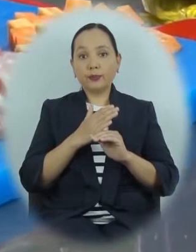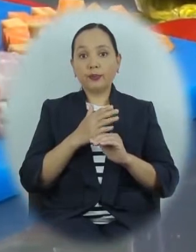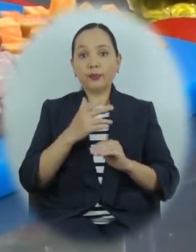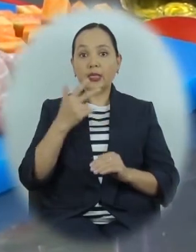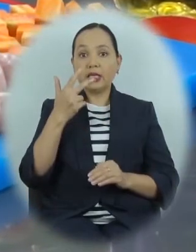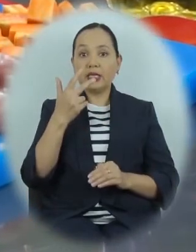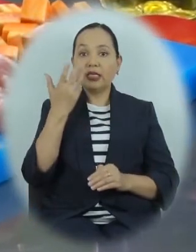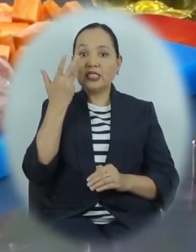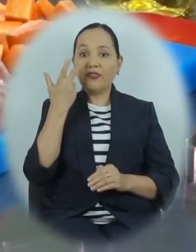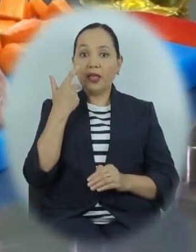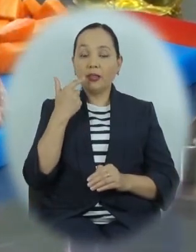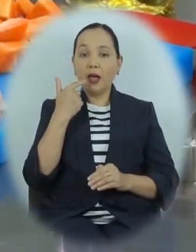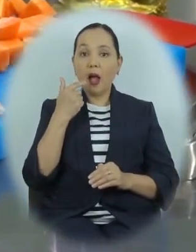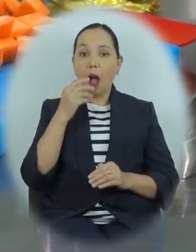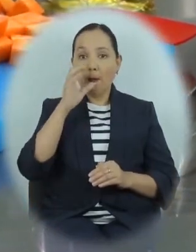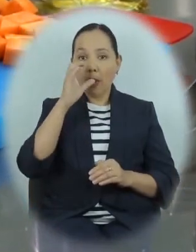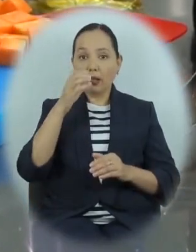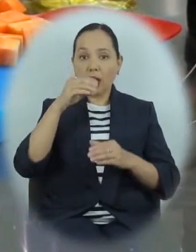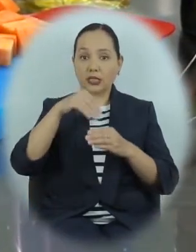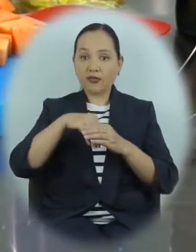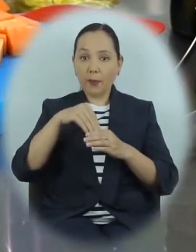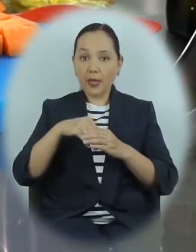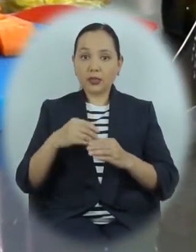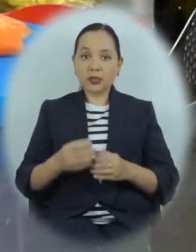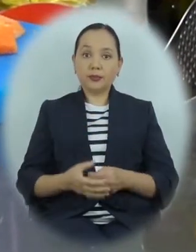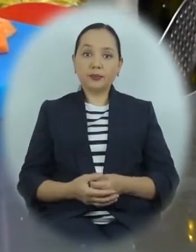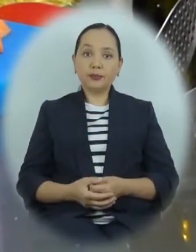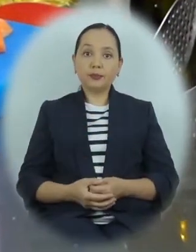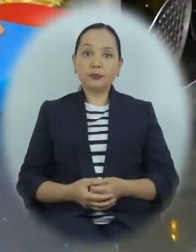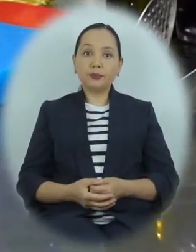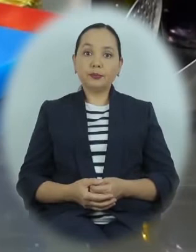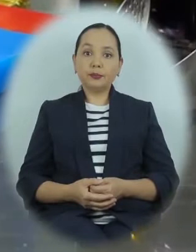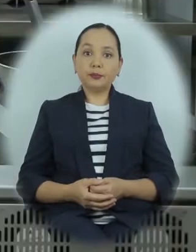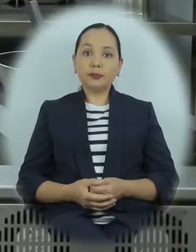три цвета болгарского перца.